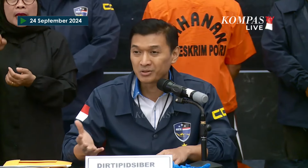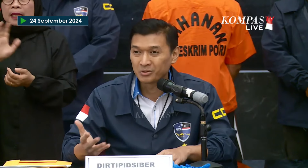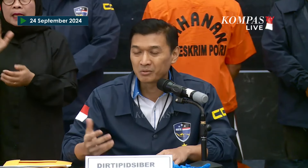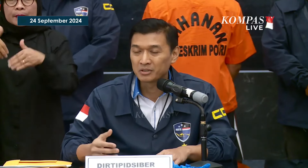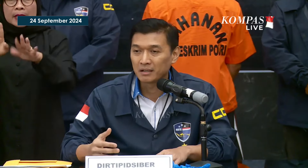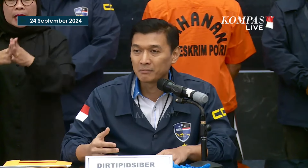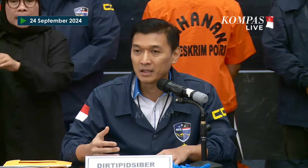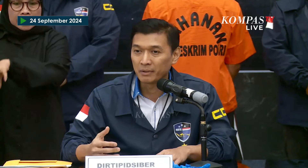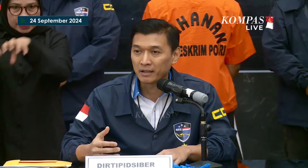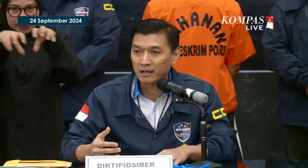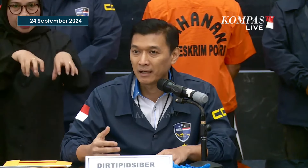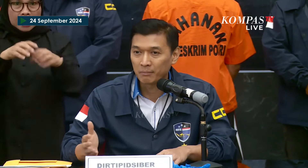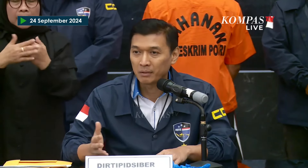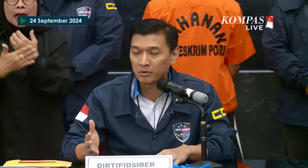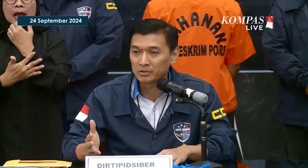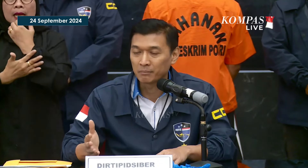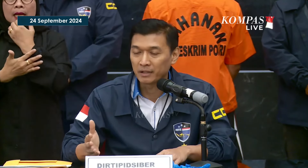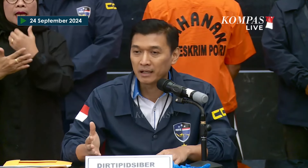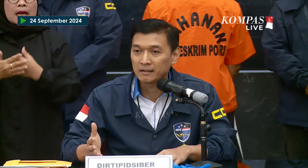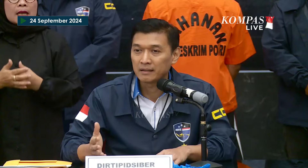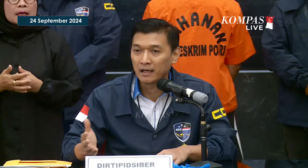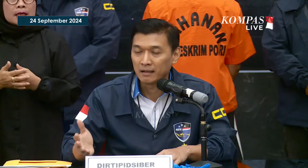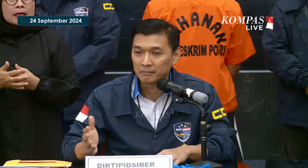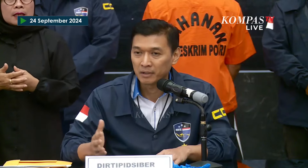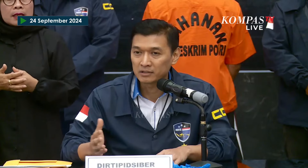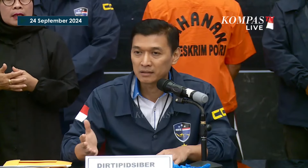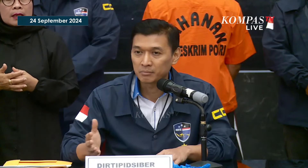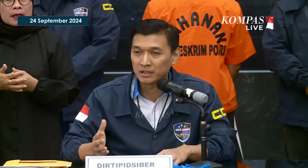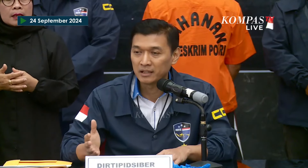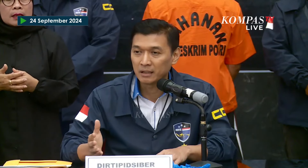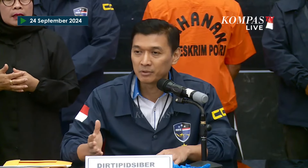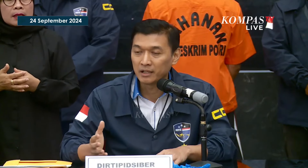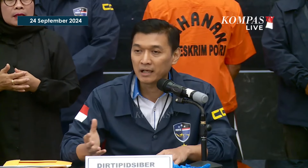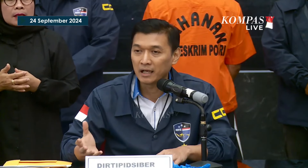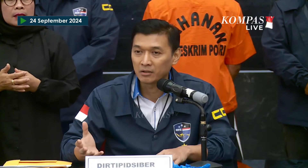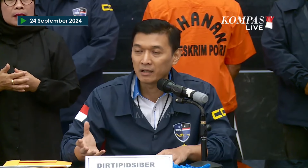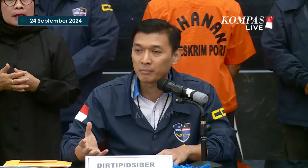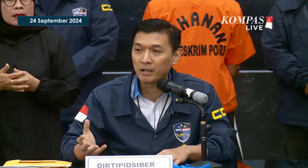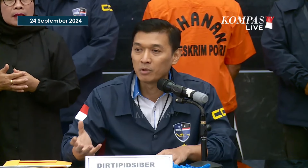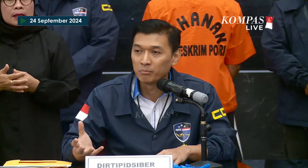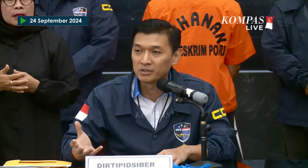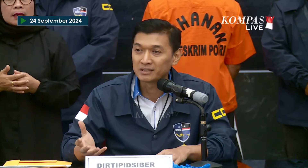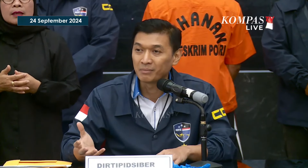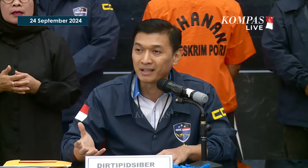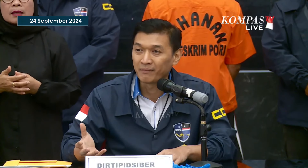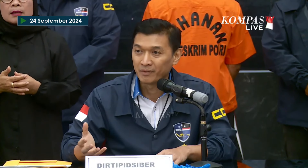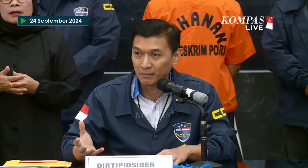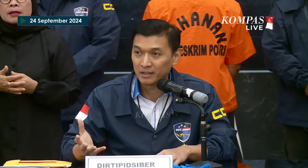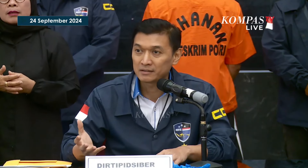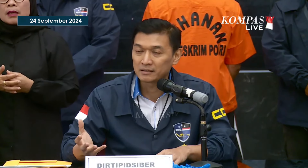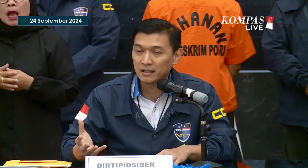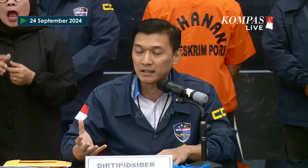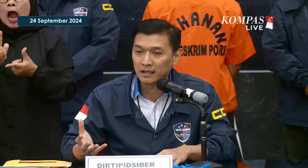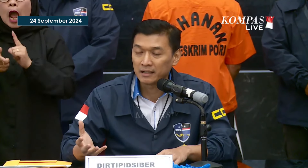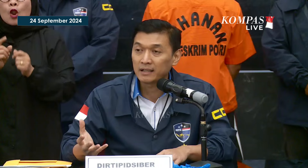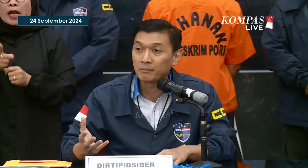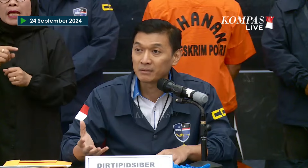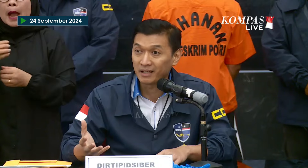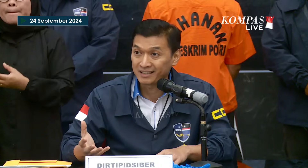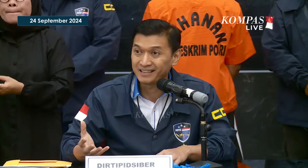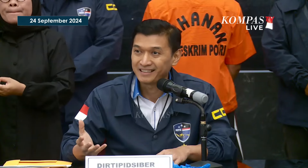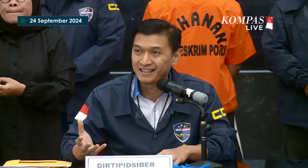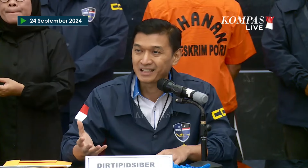dengan Humas untuk bisa menyampaikan apa yang perlu disampaikan pada saat penyelidikan-penyelidikan atau apa yang belum bisa disampaikan. Tapi sekali